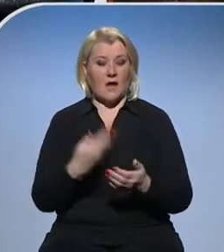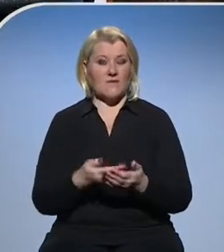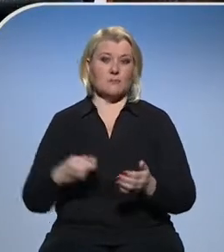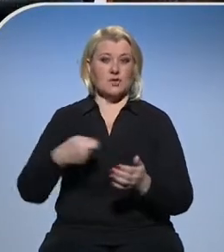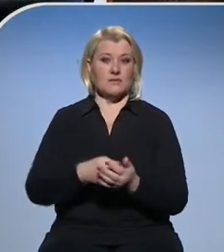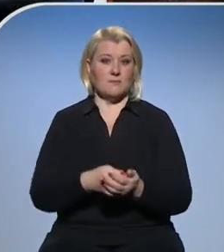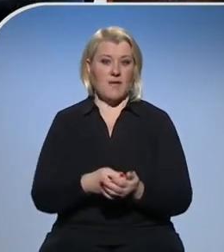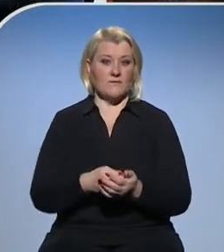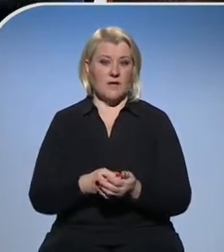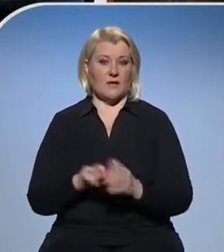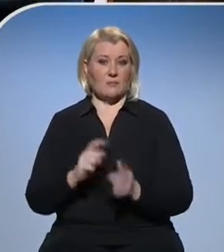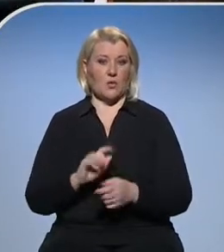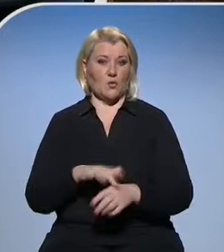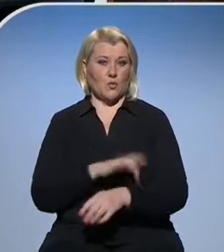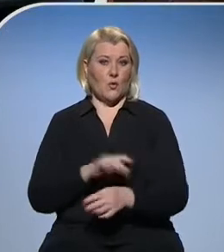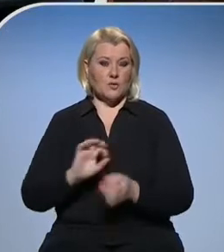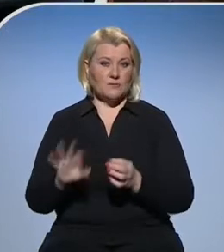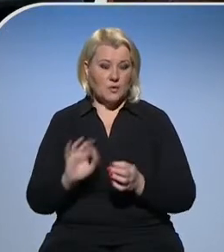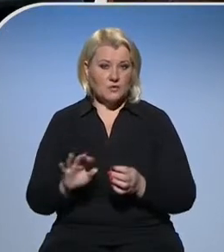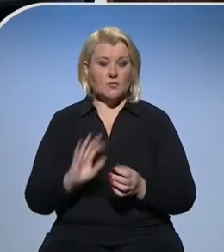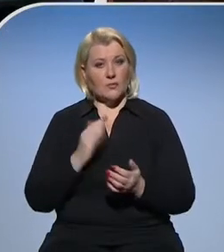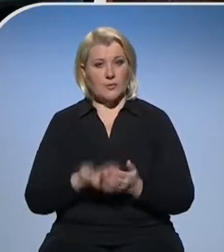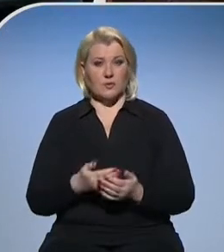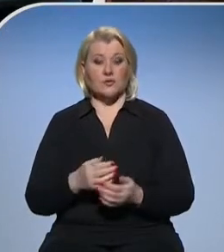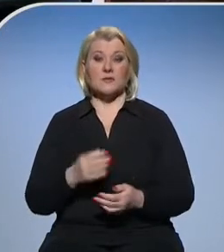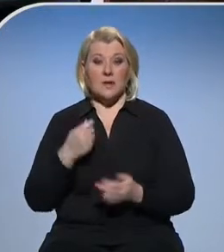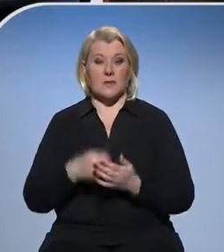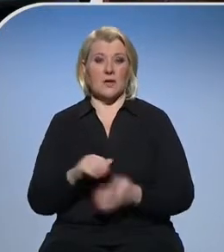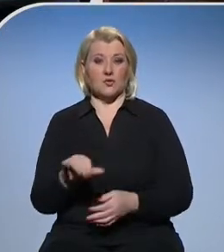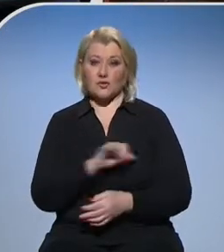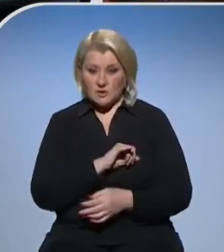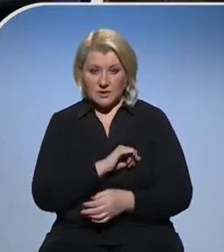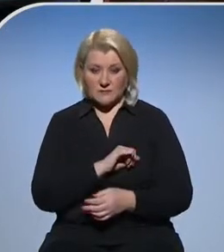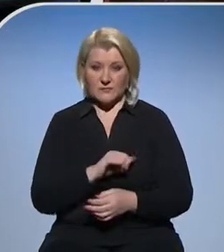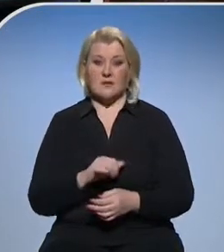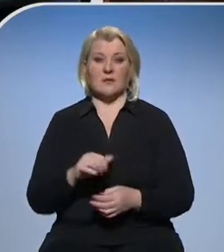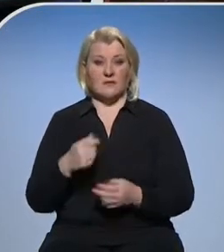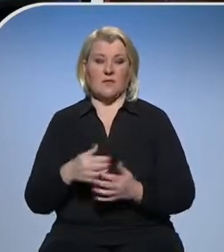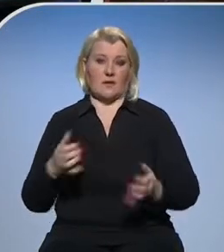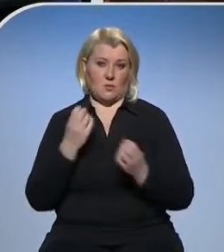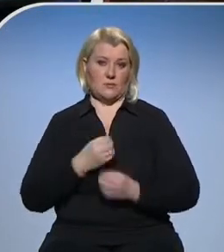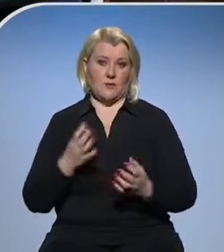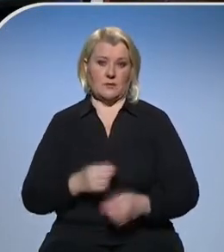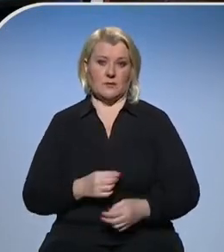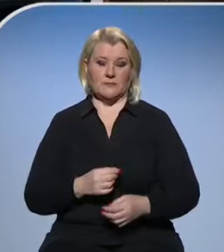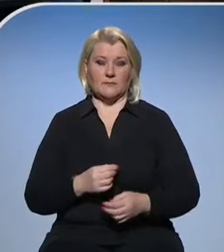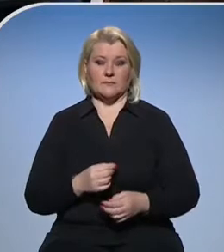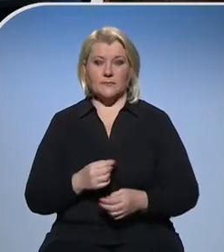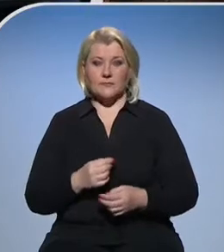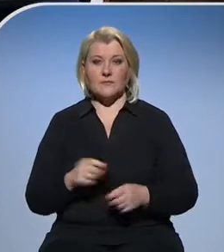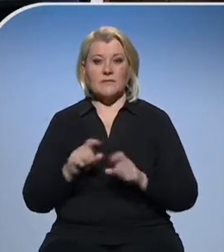při nástupu do práce určitě se zajímat a začít. Když začnete brzo, tak to je polovina úspěchu. Jaké jsou aktuální nejčastější příspěvky